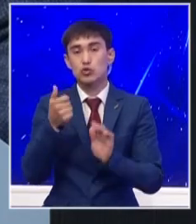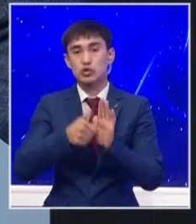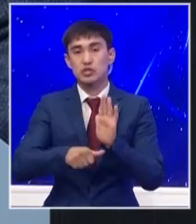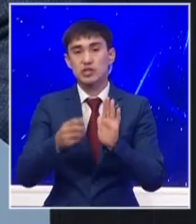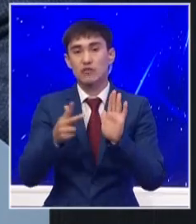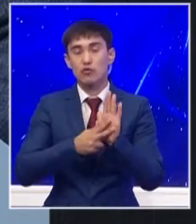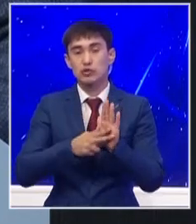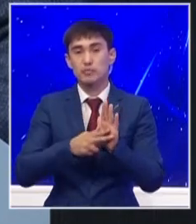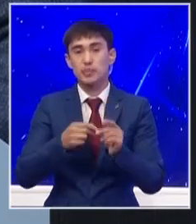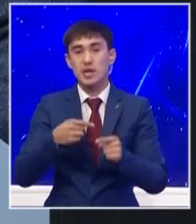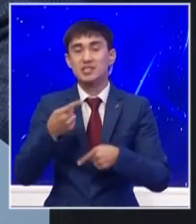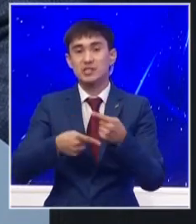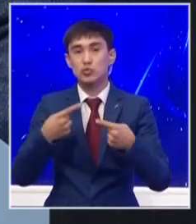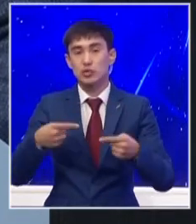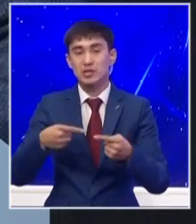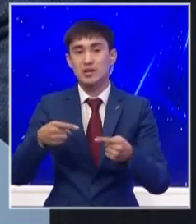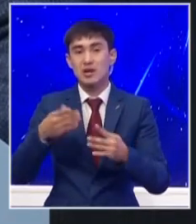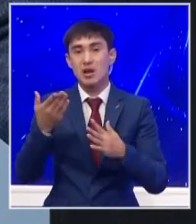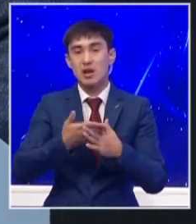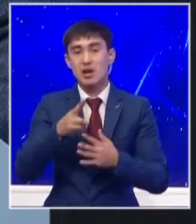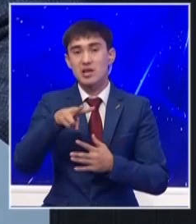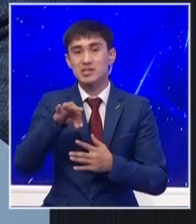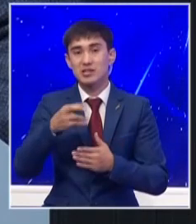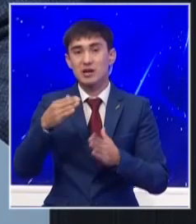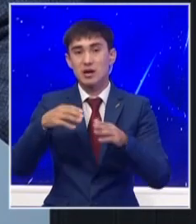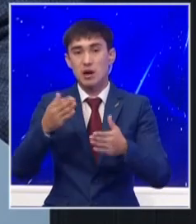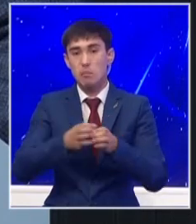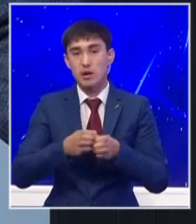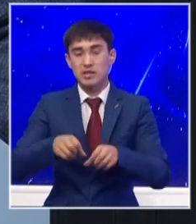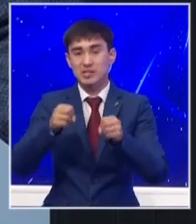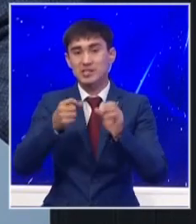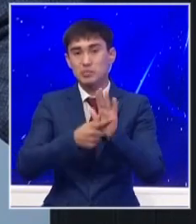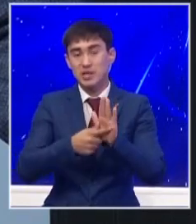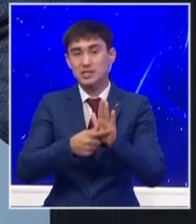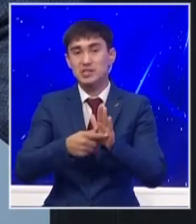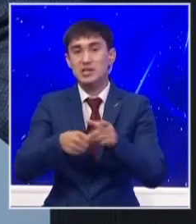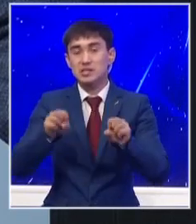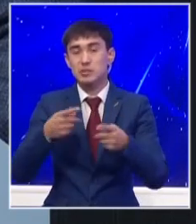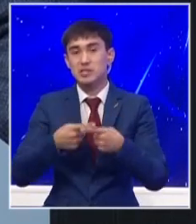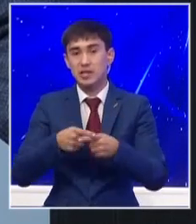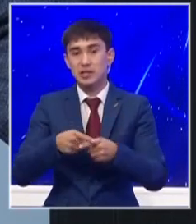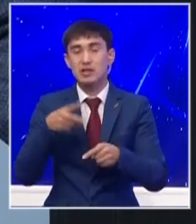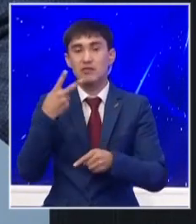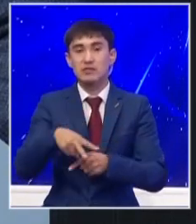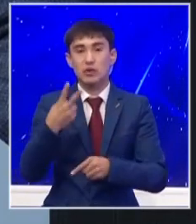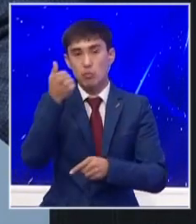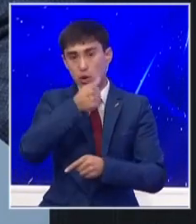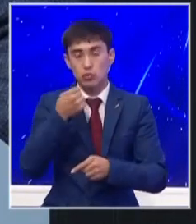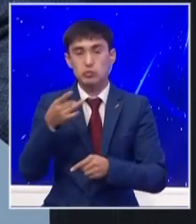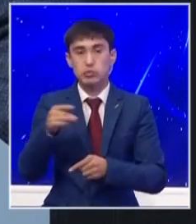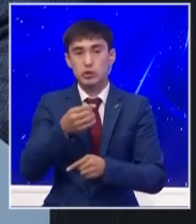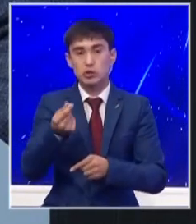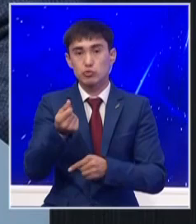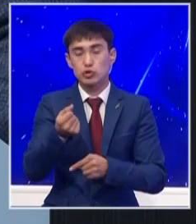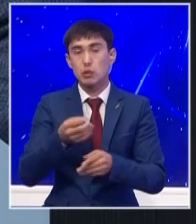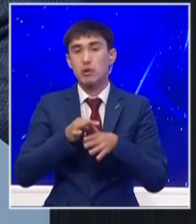168 единиц, через другие лизинговые компании 17 единиц спецтехники. Отметим, что в 2022 году из республиканского бюджета